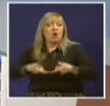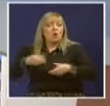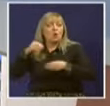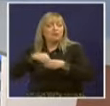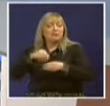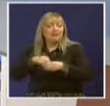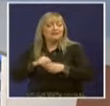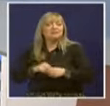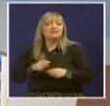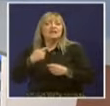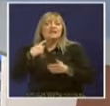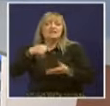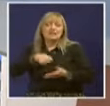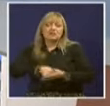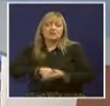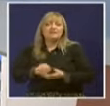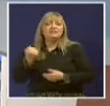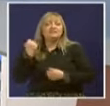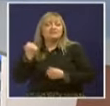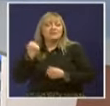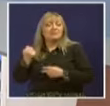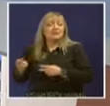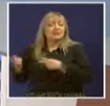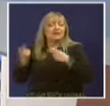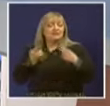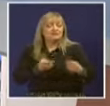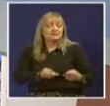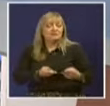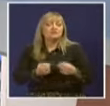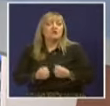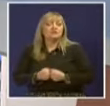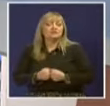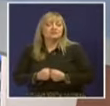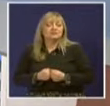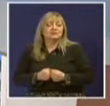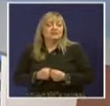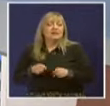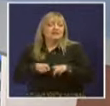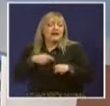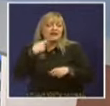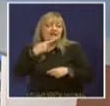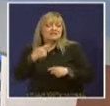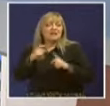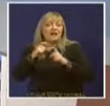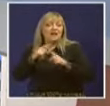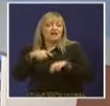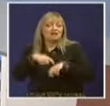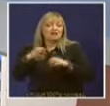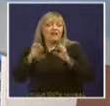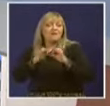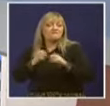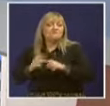и настоявате забрана на внос не само на така наречените РДФ отпадъци. Каква е причината за тази